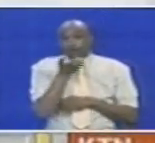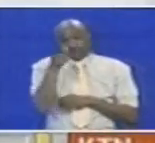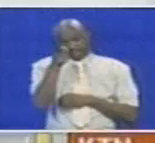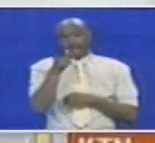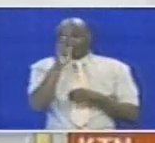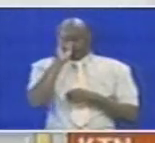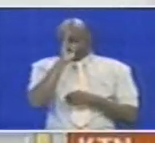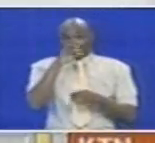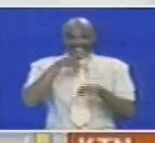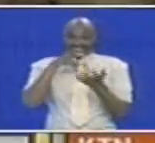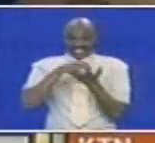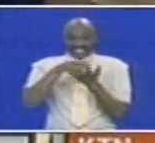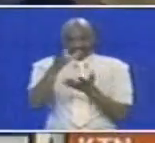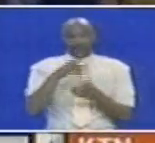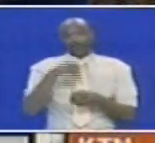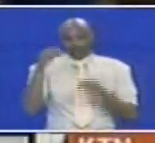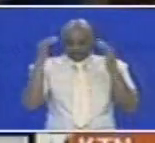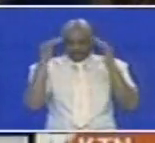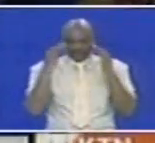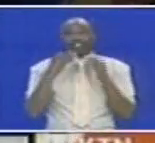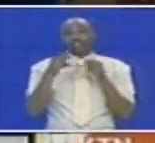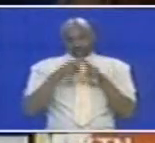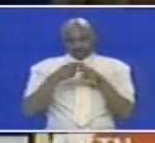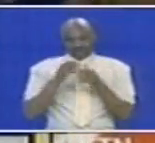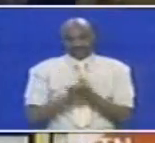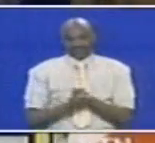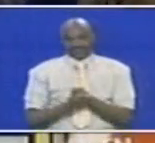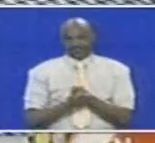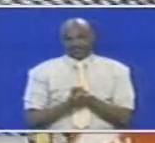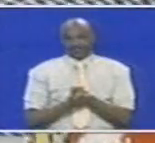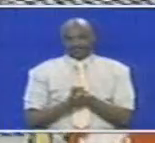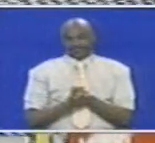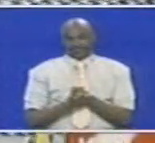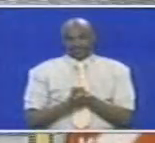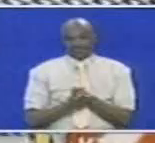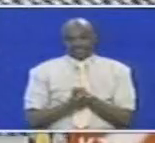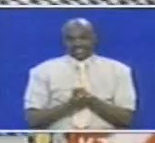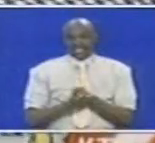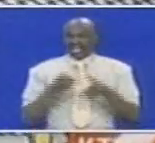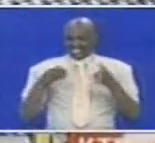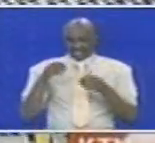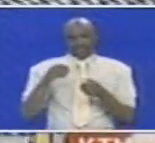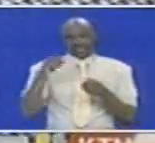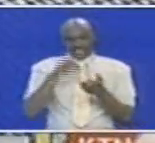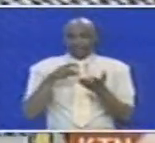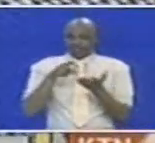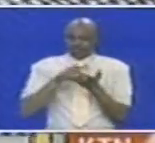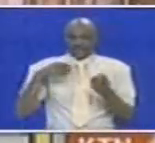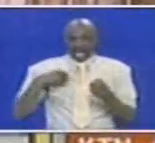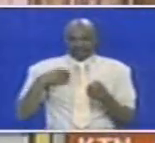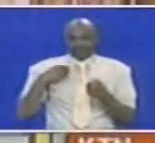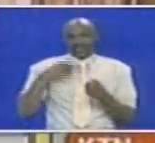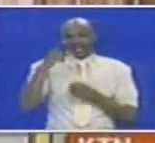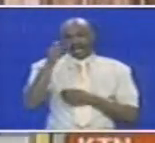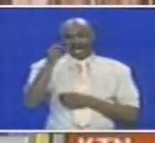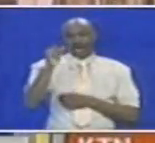wakisubiri kufikishwa mahakamani. Hivyo sasa pombe haramu pia ilinaswa katika eneo la Kangundo.